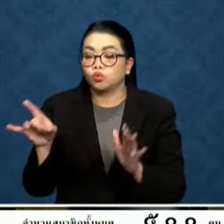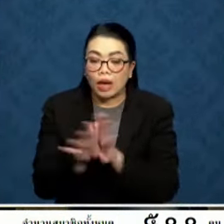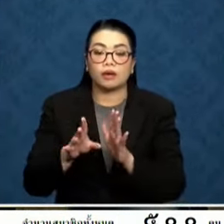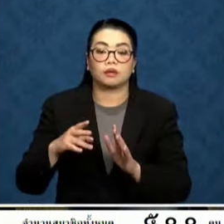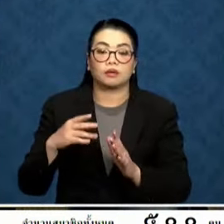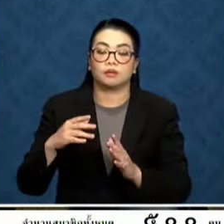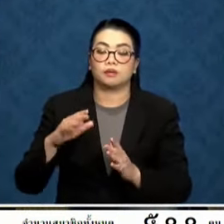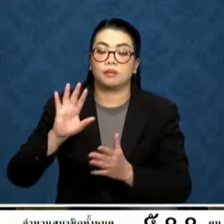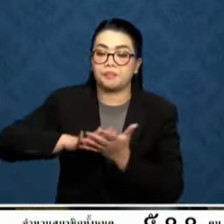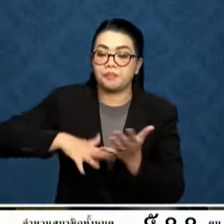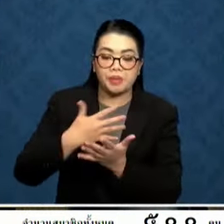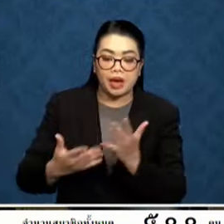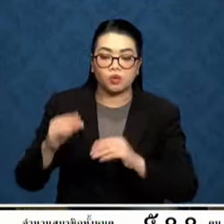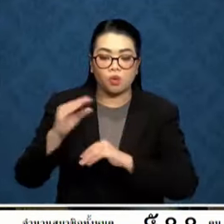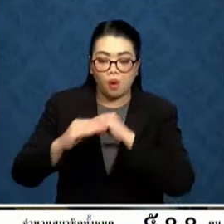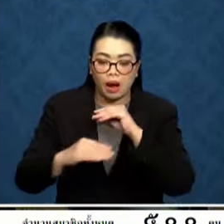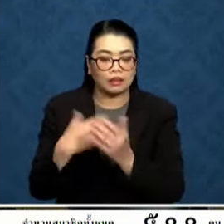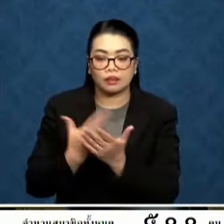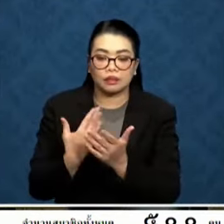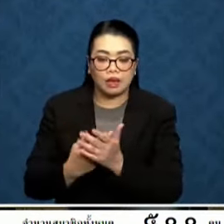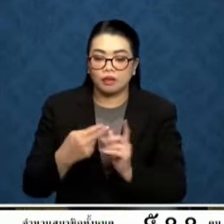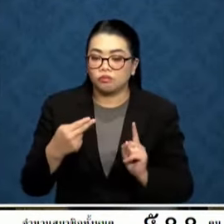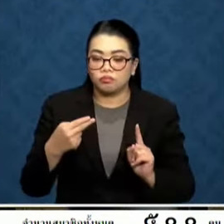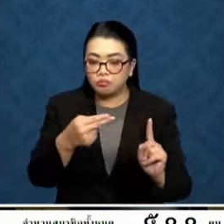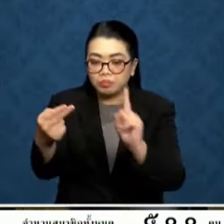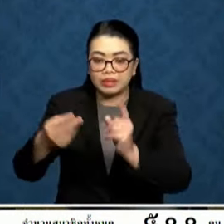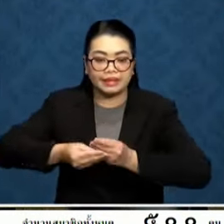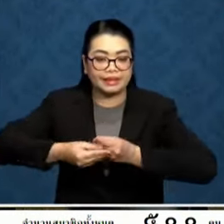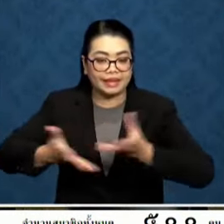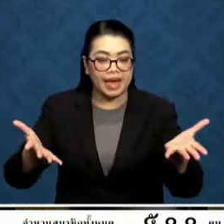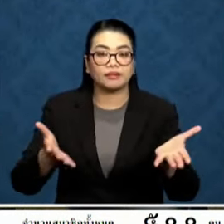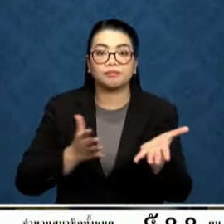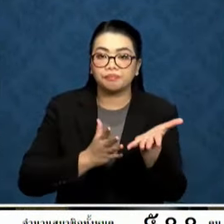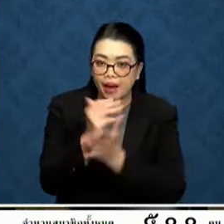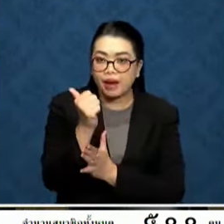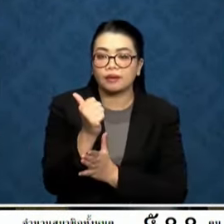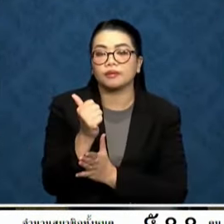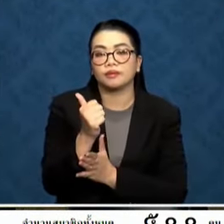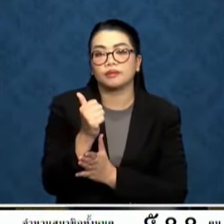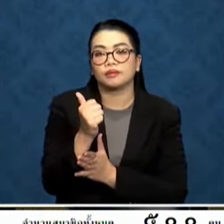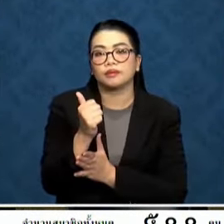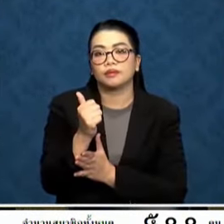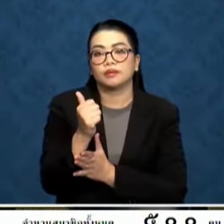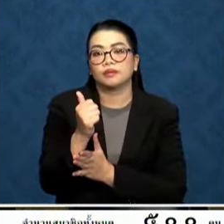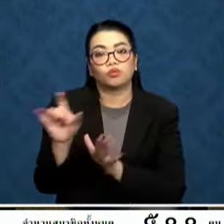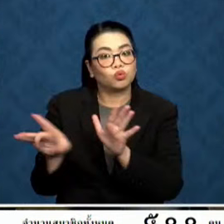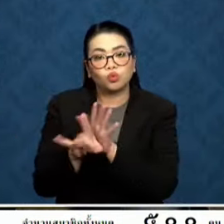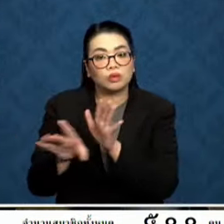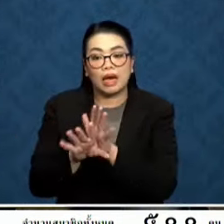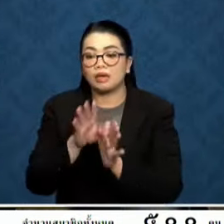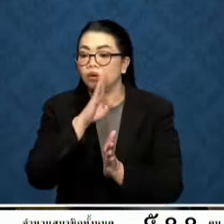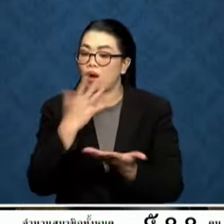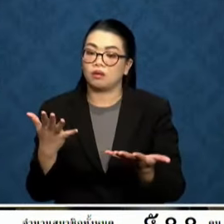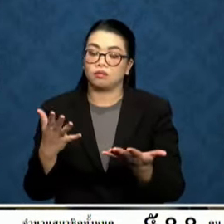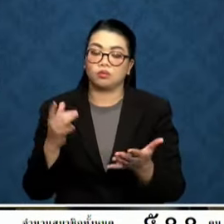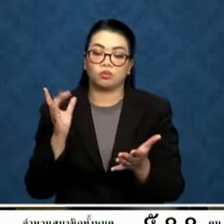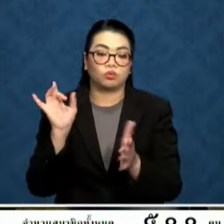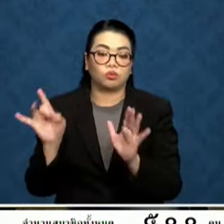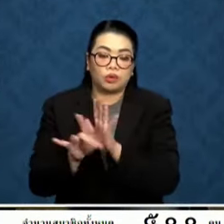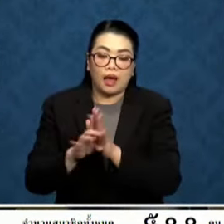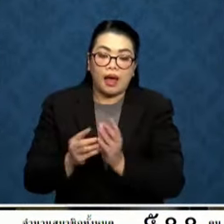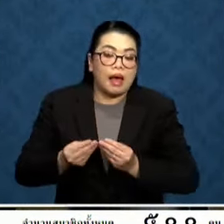พรรคแกนนำรัฐบาลกำลังดันทุรังอยู่ในขณะนี้สุดท้ายไม่ได้ตอบโจทย์